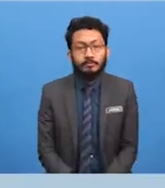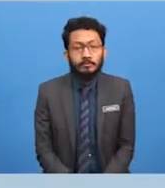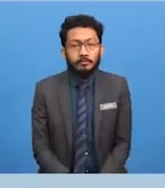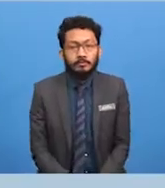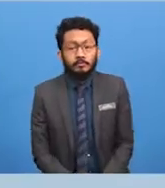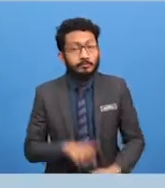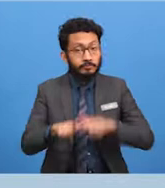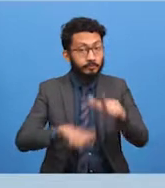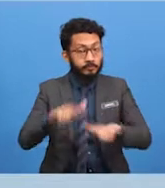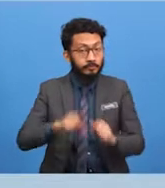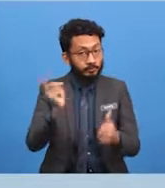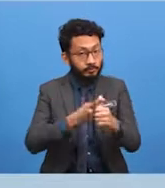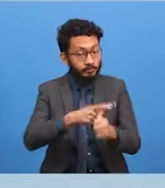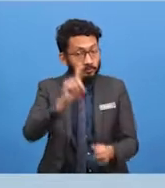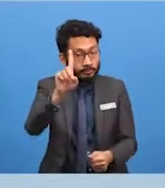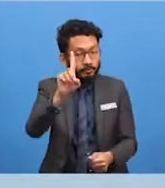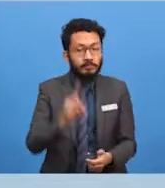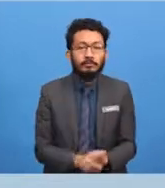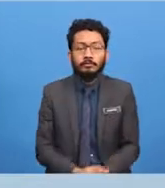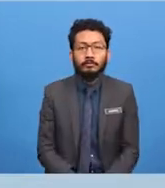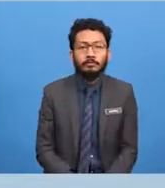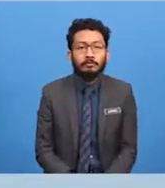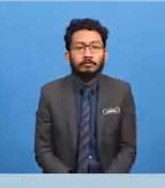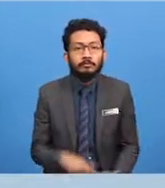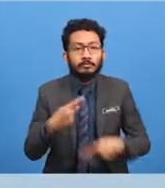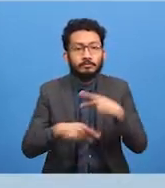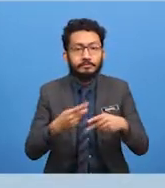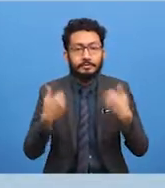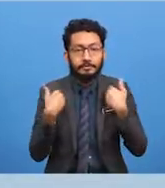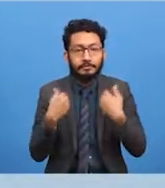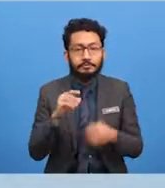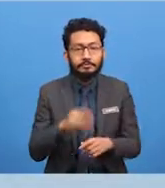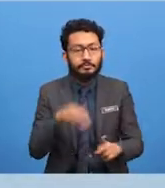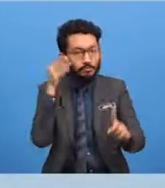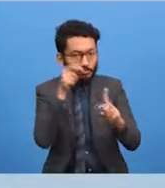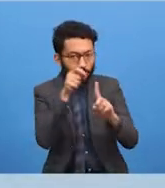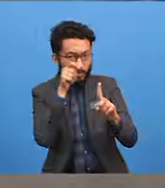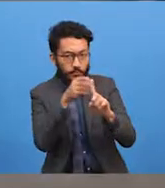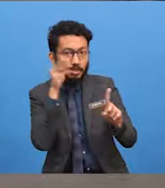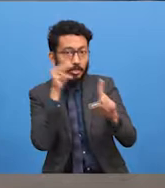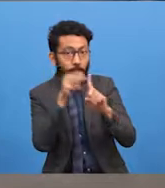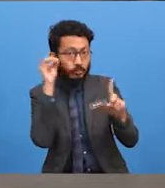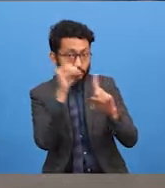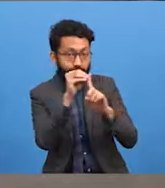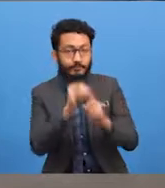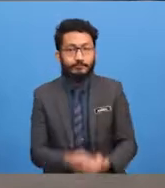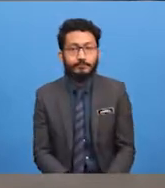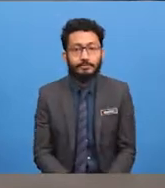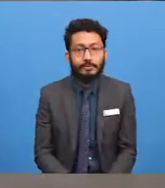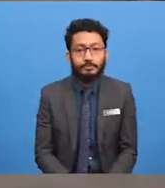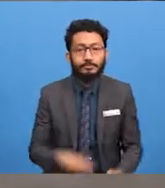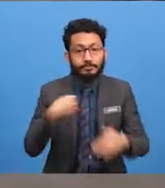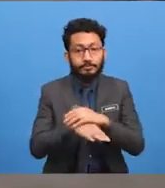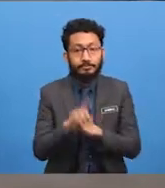Langkah pertama dalam proses perancangan adalah menentukan matlamat dan objektif. Dalam